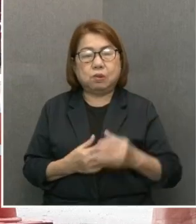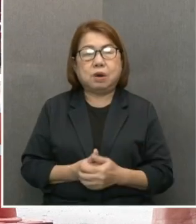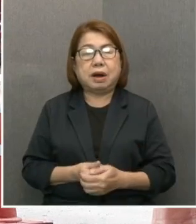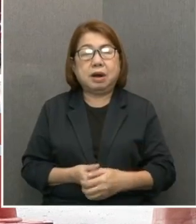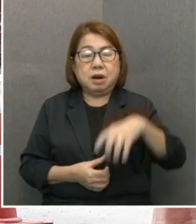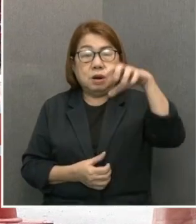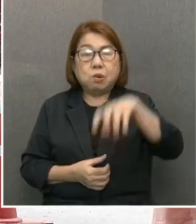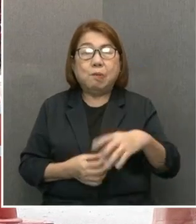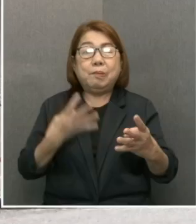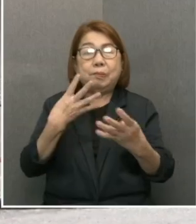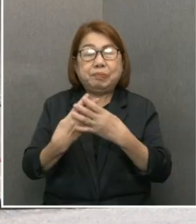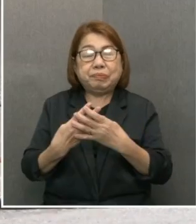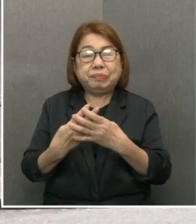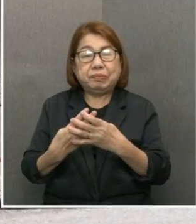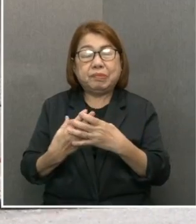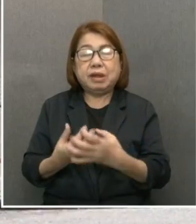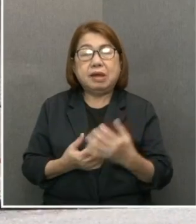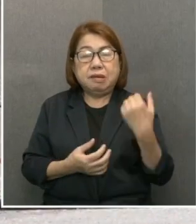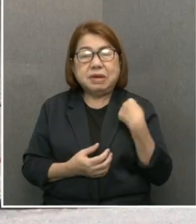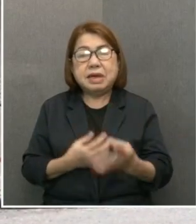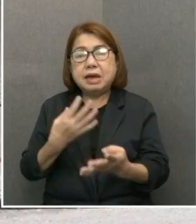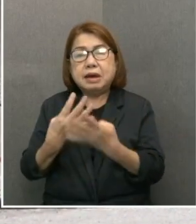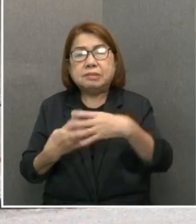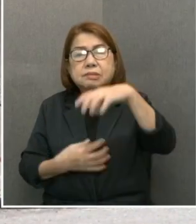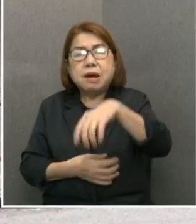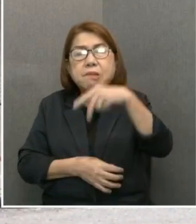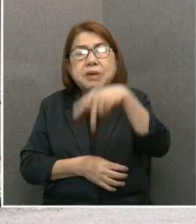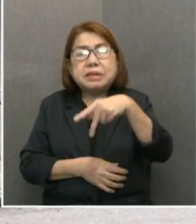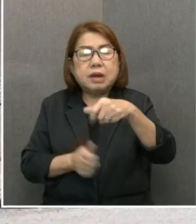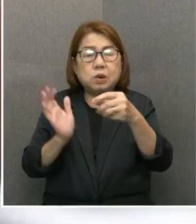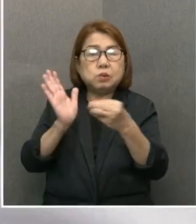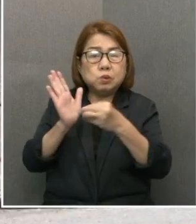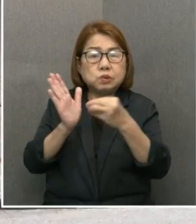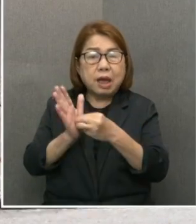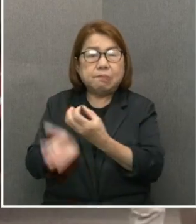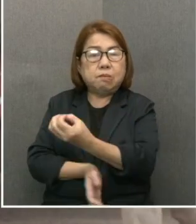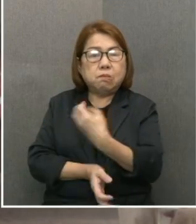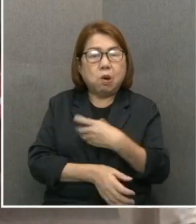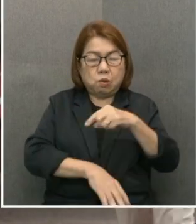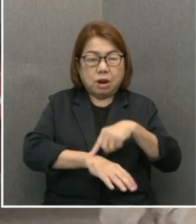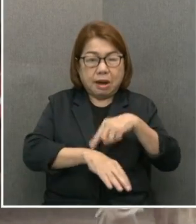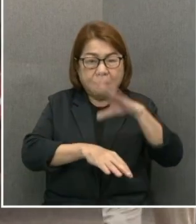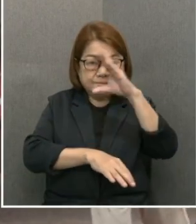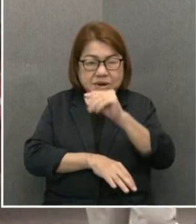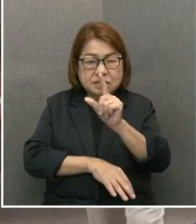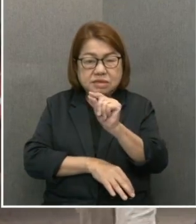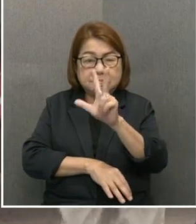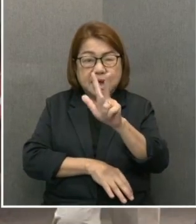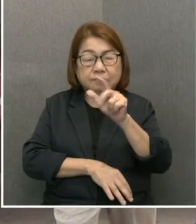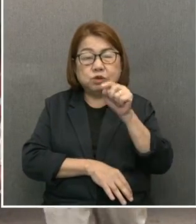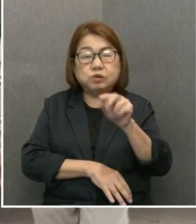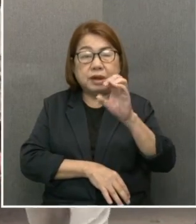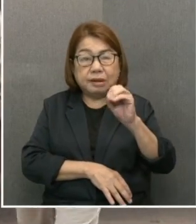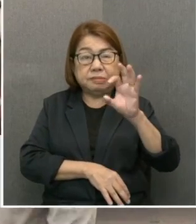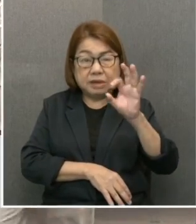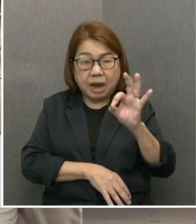ราชทานได้รับรายงานจากเรือนจำพิเศษกรุงเทพมหานครว่าเมื่อเวลา23:59นาที